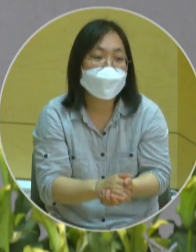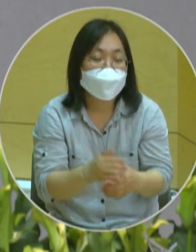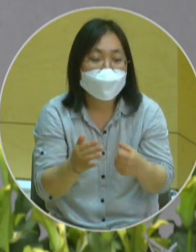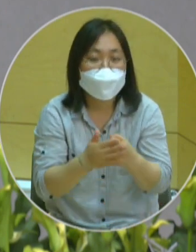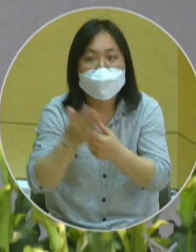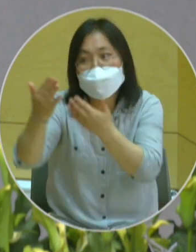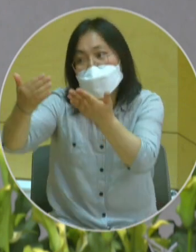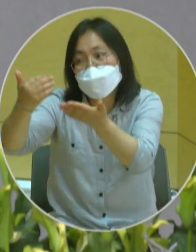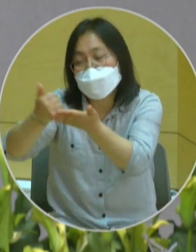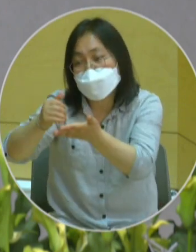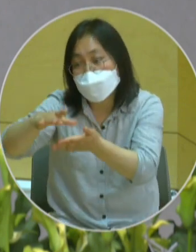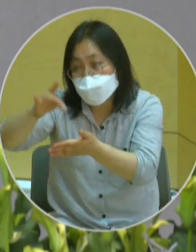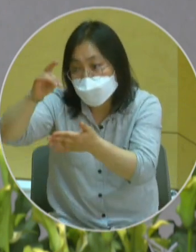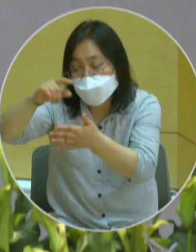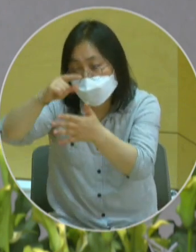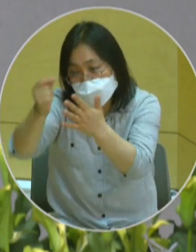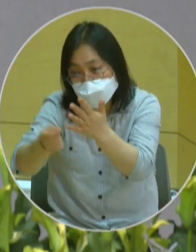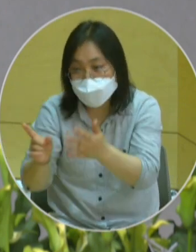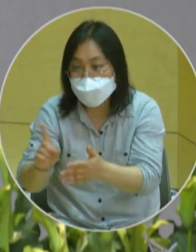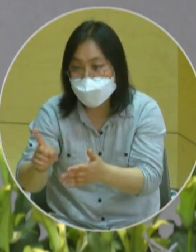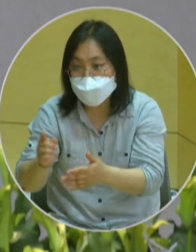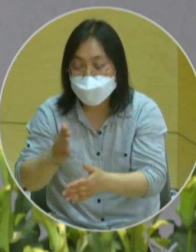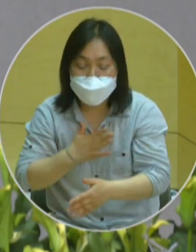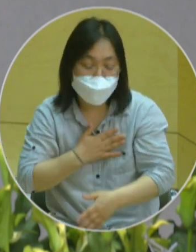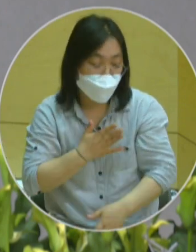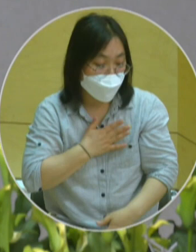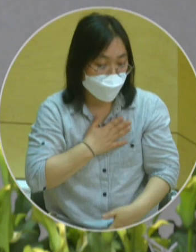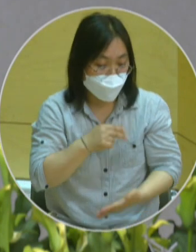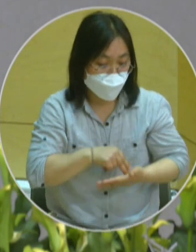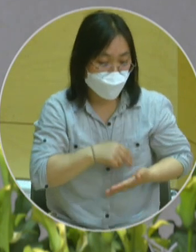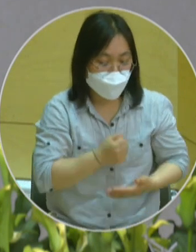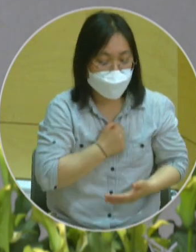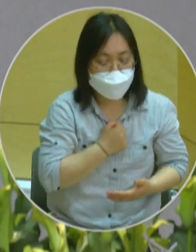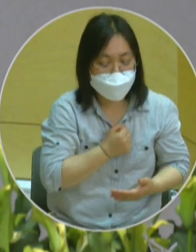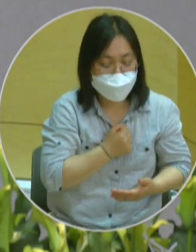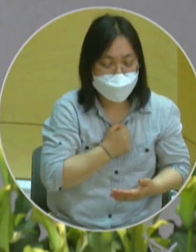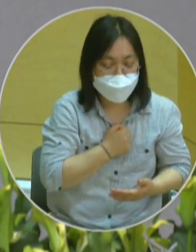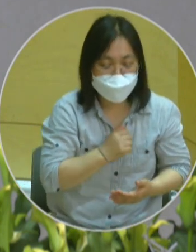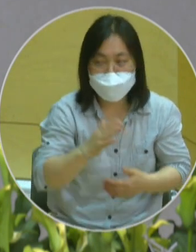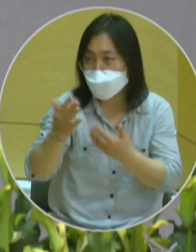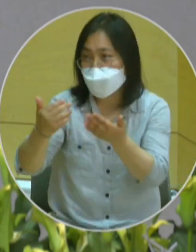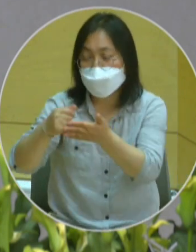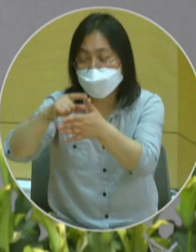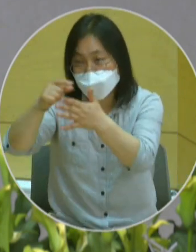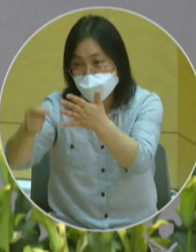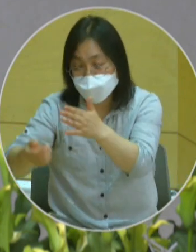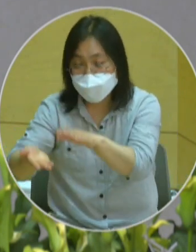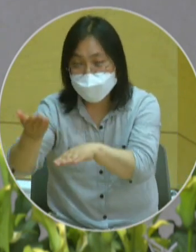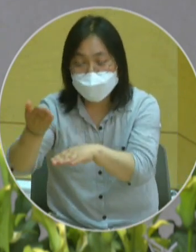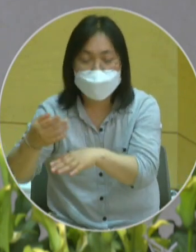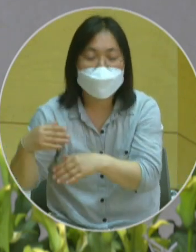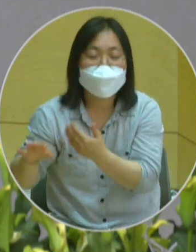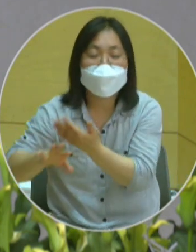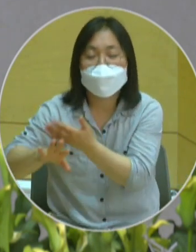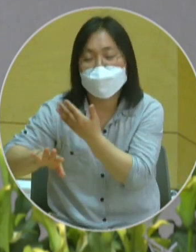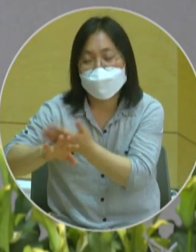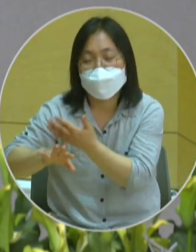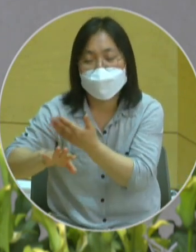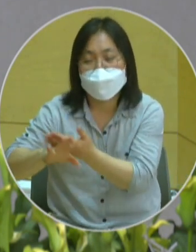그러니까 하나님의 우선순위는 나는 이거 답답하고 죽겠는데 하나님의 우선순위는 그게 아니에요.